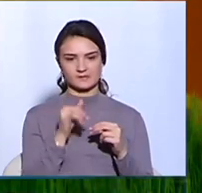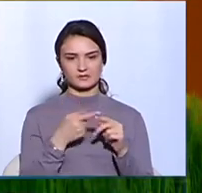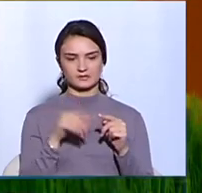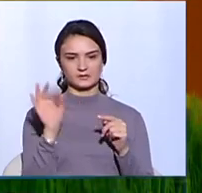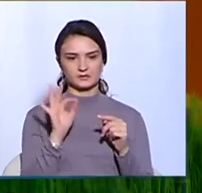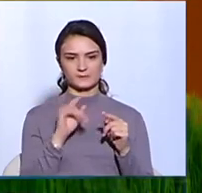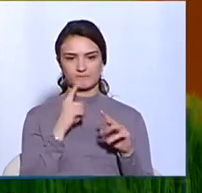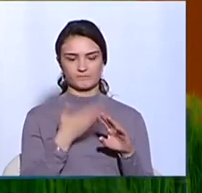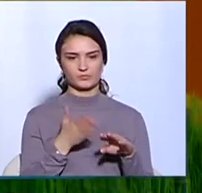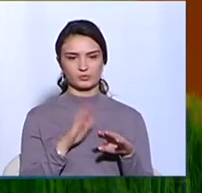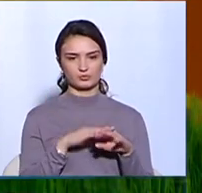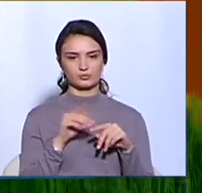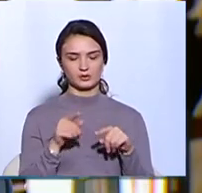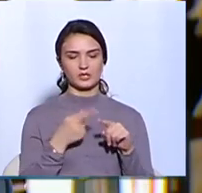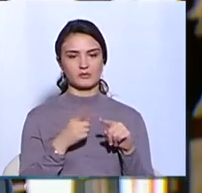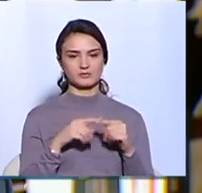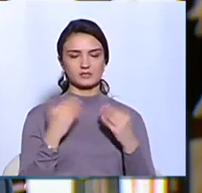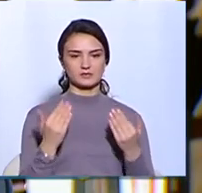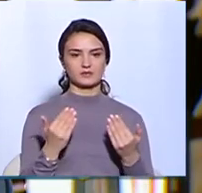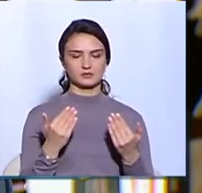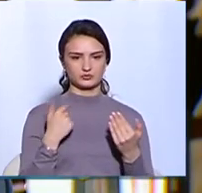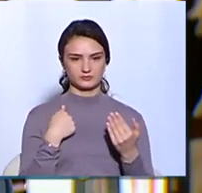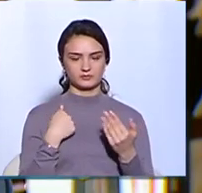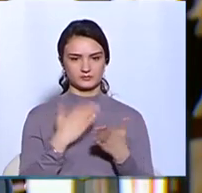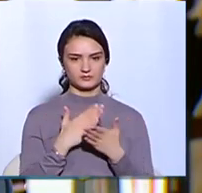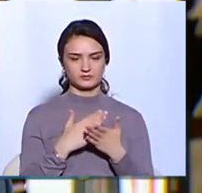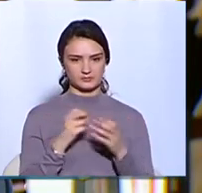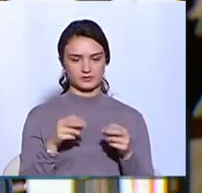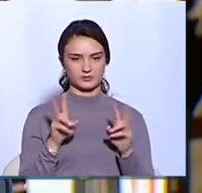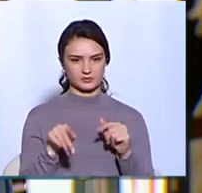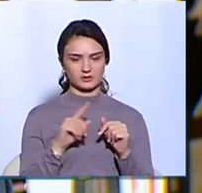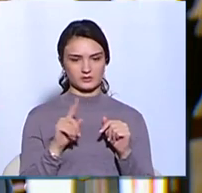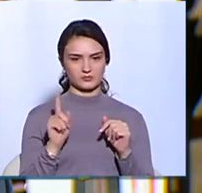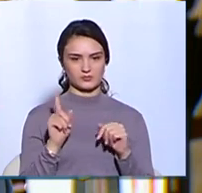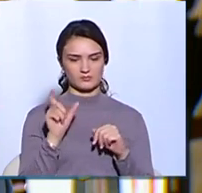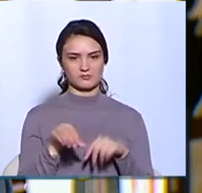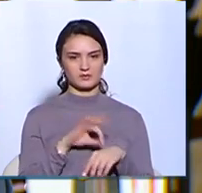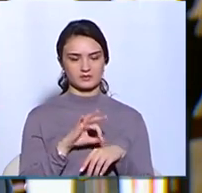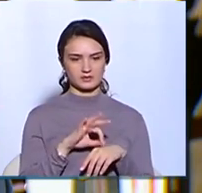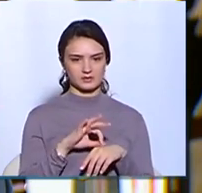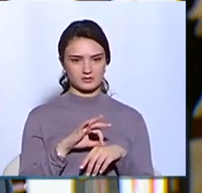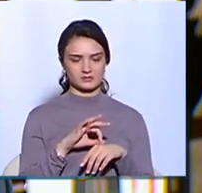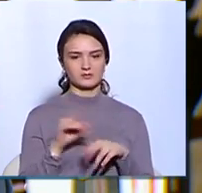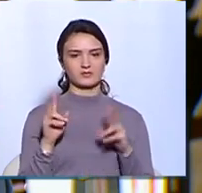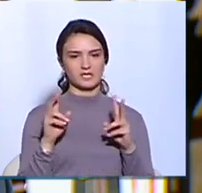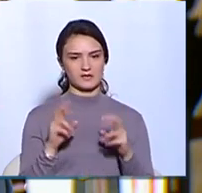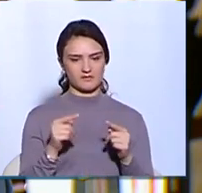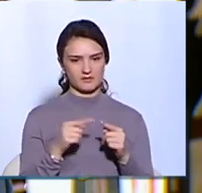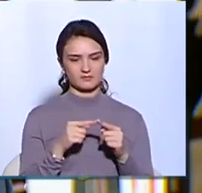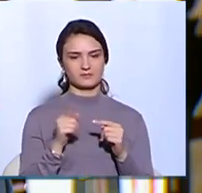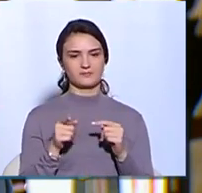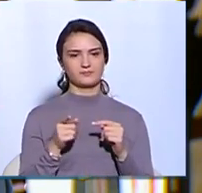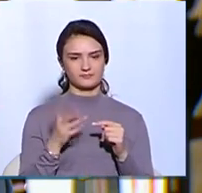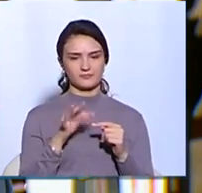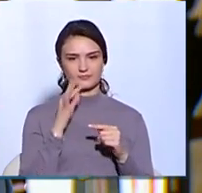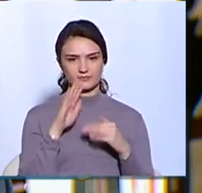არის რთული. და ამისთვის ჩვენ არის მიდგომები, რომ პაციენტს უტარებთ გარკვეულ მეტაბოლურ კვლევებს, ქრომოსომულ კვლევებს